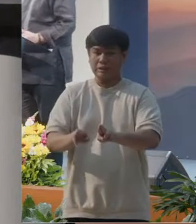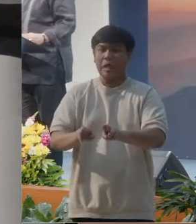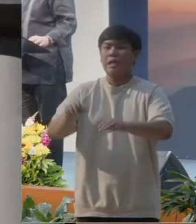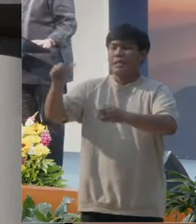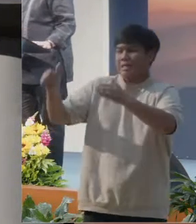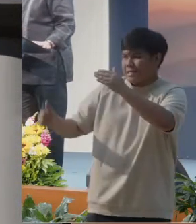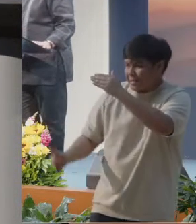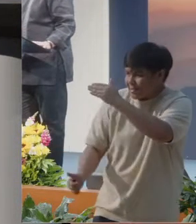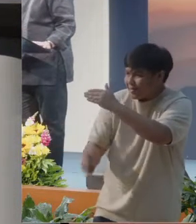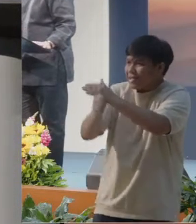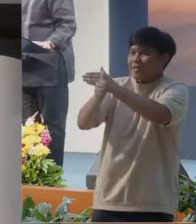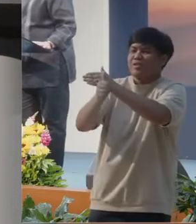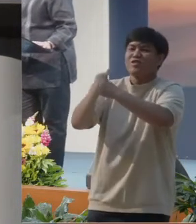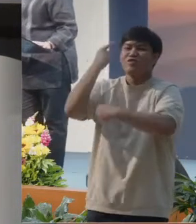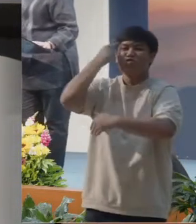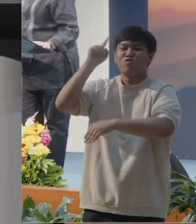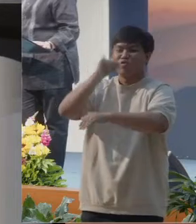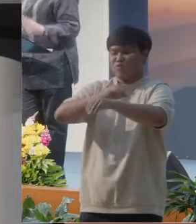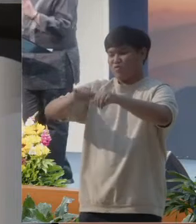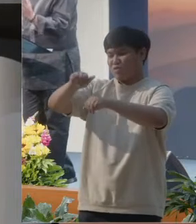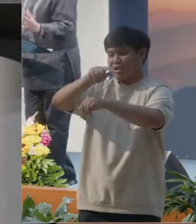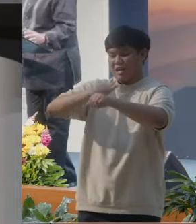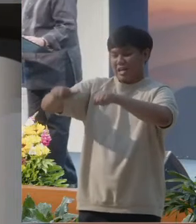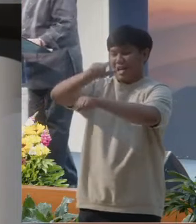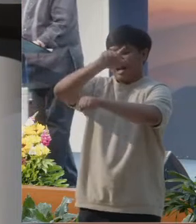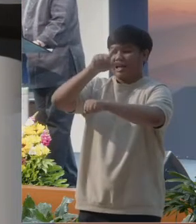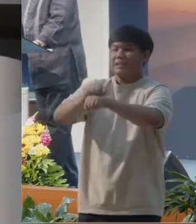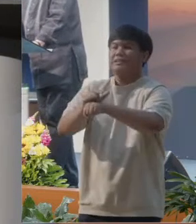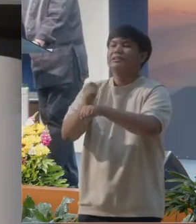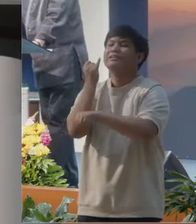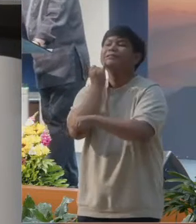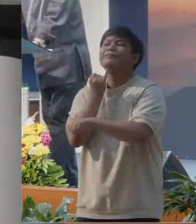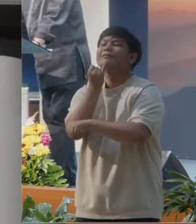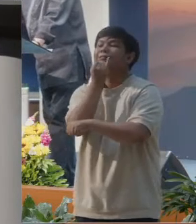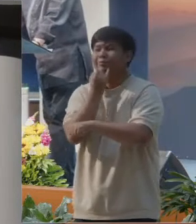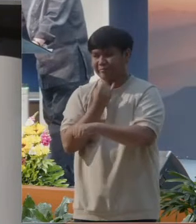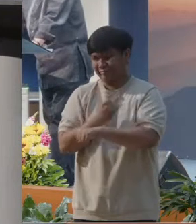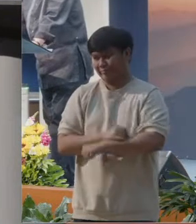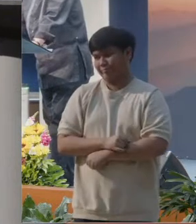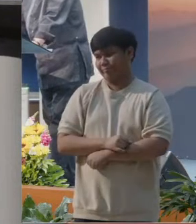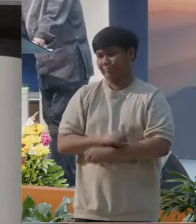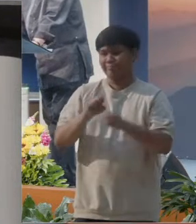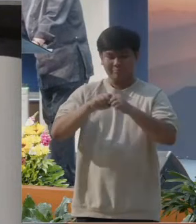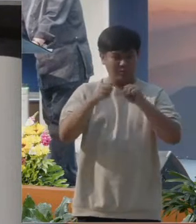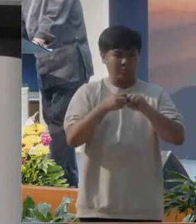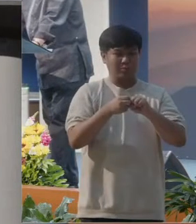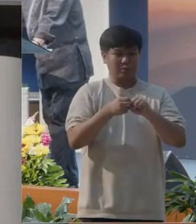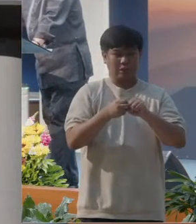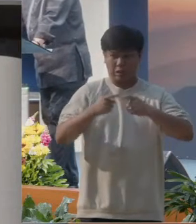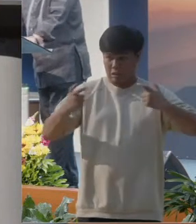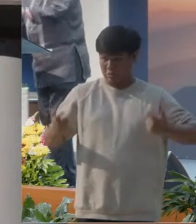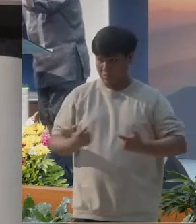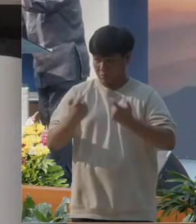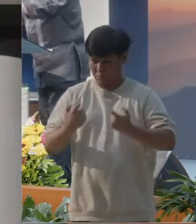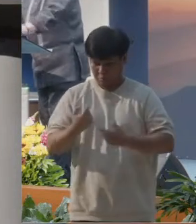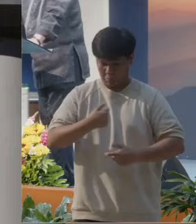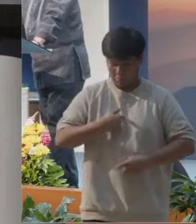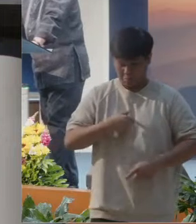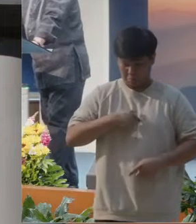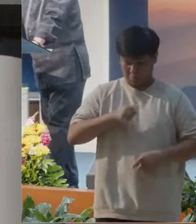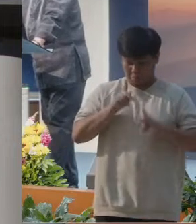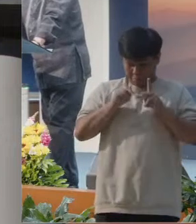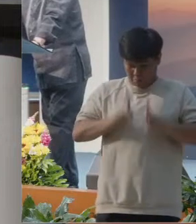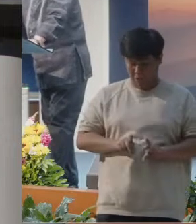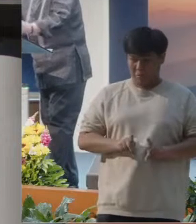pahamak sa bansang Israel, sa komunidad ng Israel. Ang kasalanan ay hindi lamang nakakaapekto sa iisang